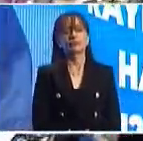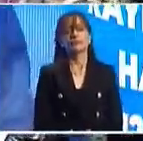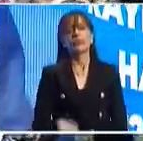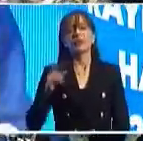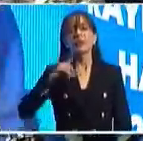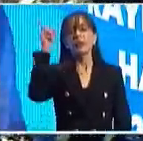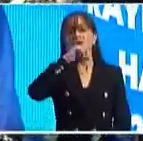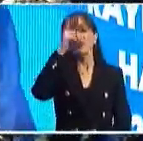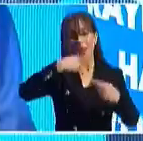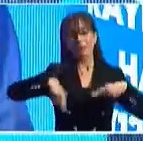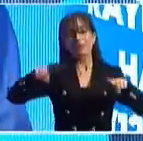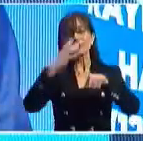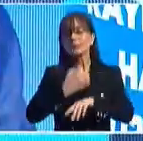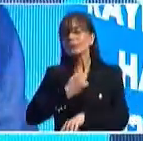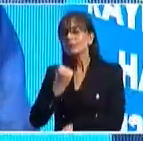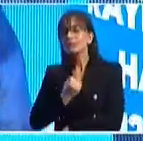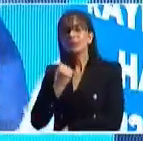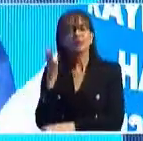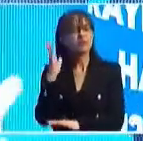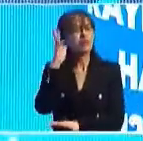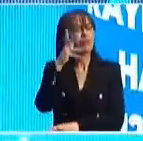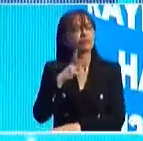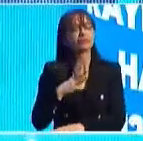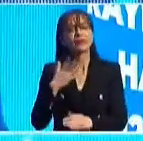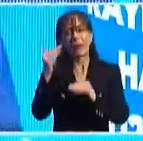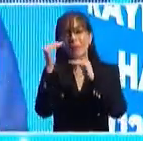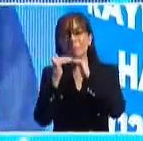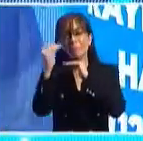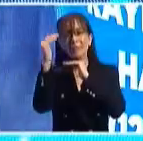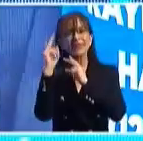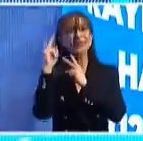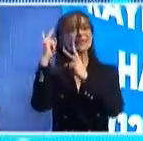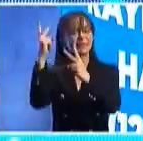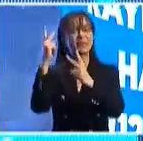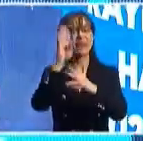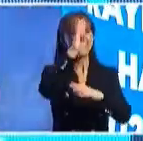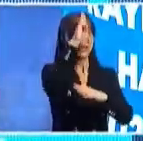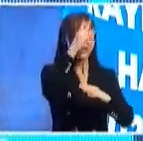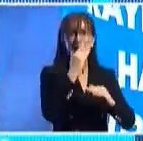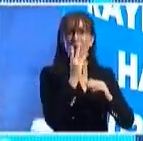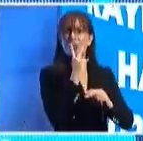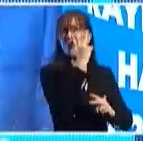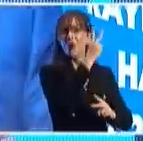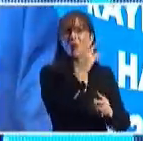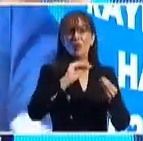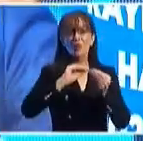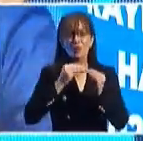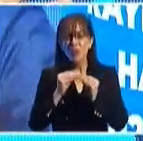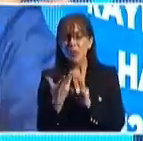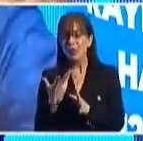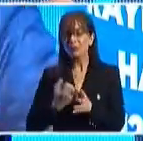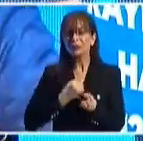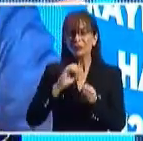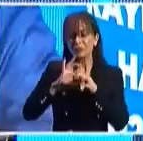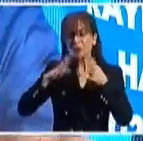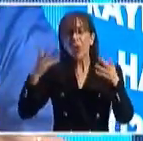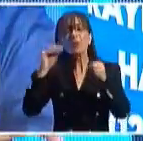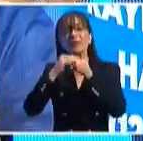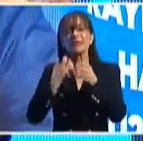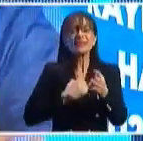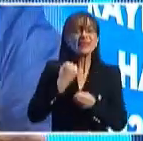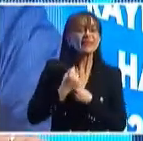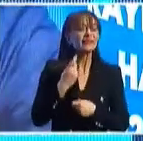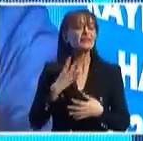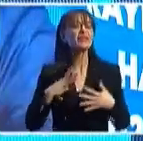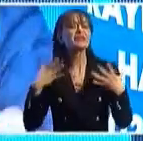Dolayısıyla biz dertliyiz. Yani milletimizin, İstanbul'un sorunlarını çözmek için dertliyiz. Ve bu liyakatli